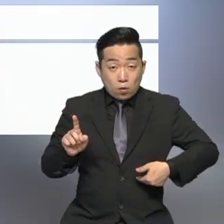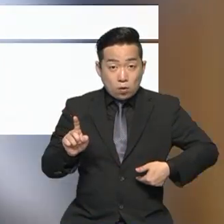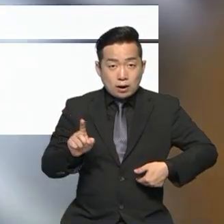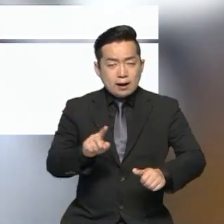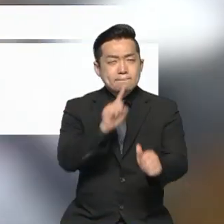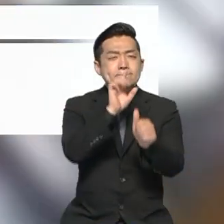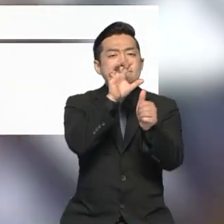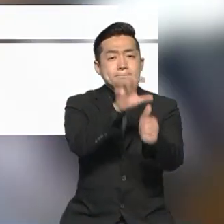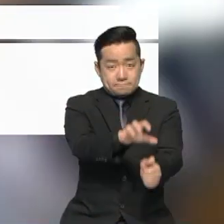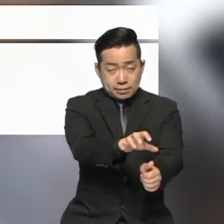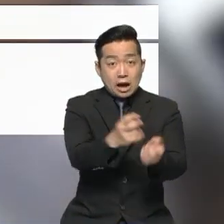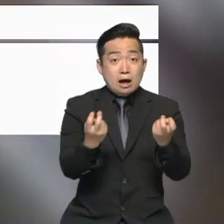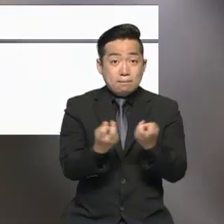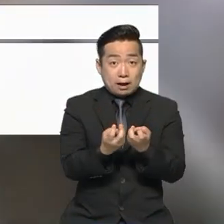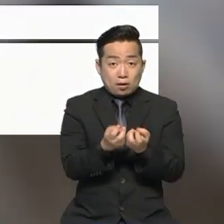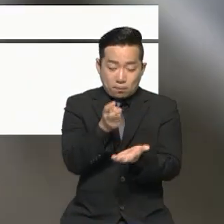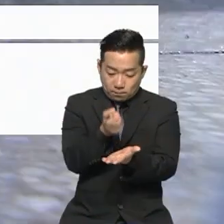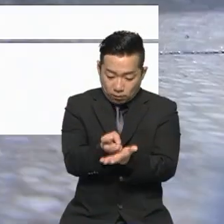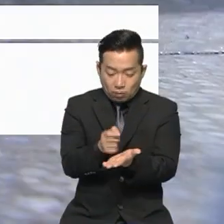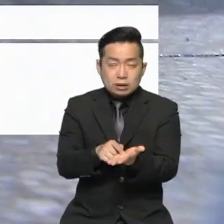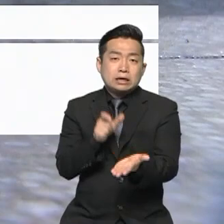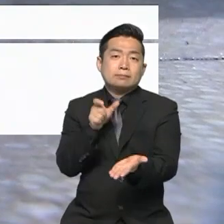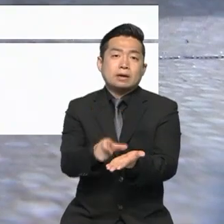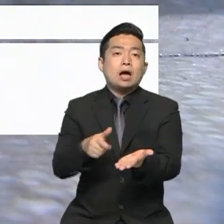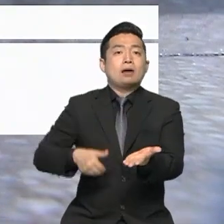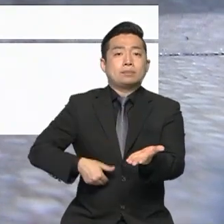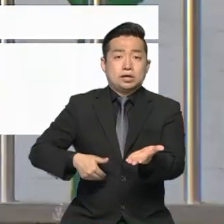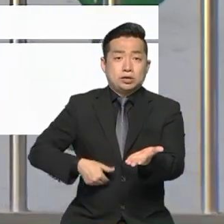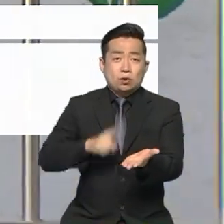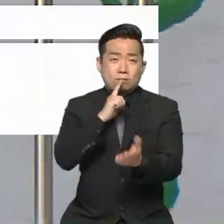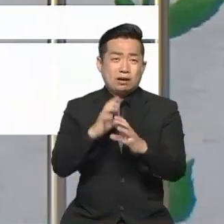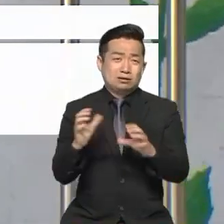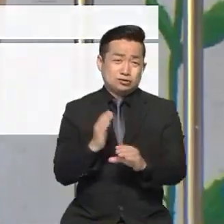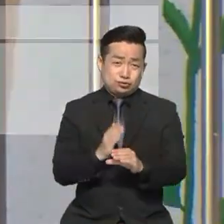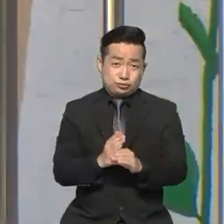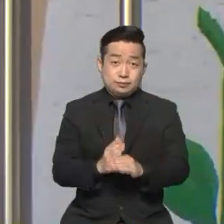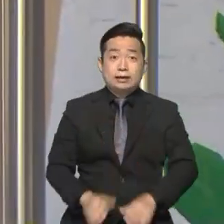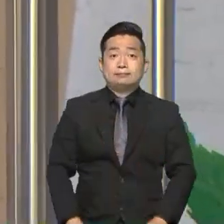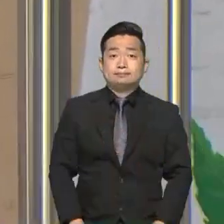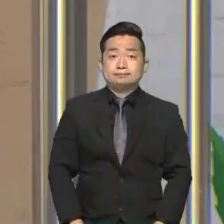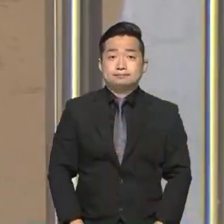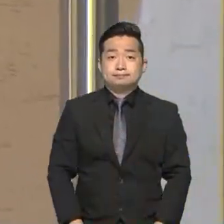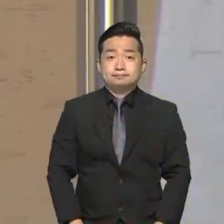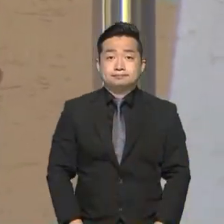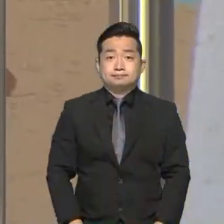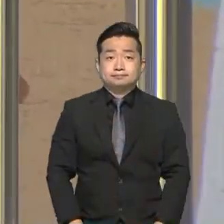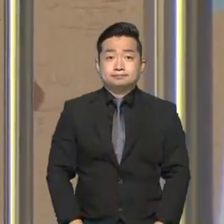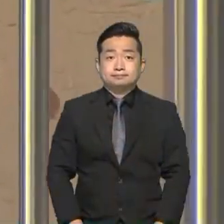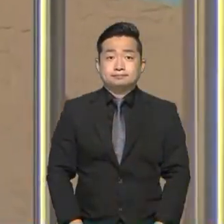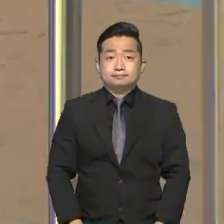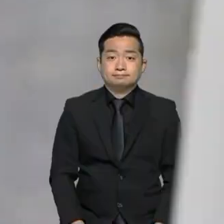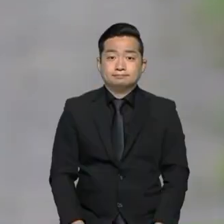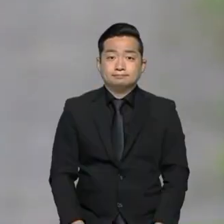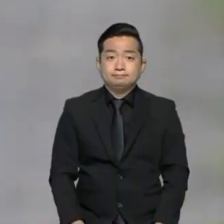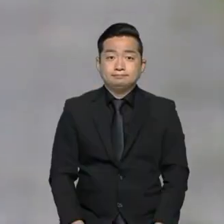최소한의 제재 수단을 관련 교육법에 명시해야 한다는 목소리도 높아지고 있습니다. SBS